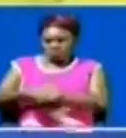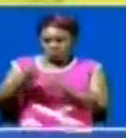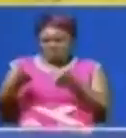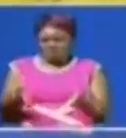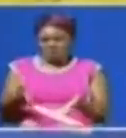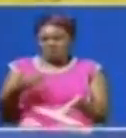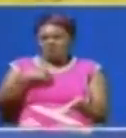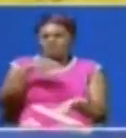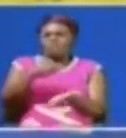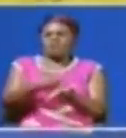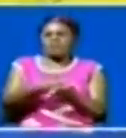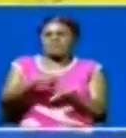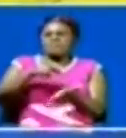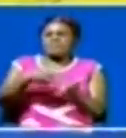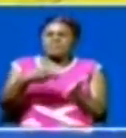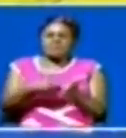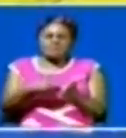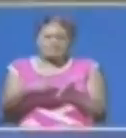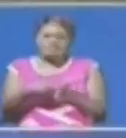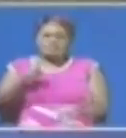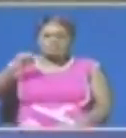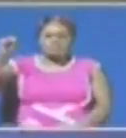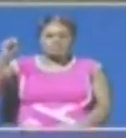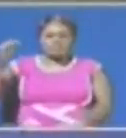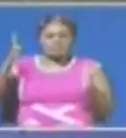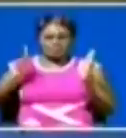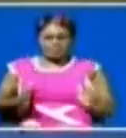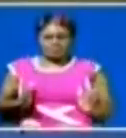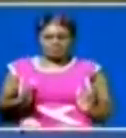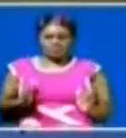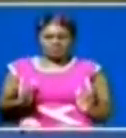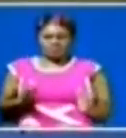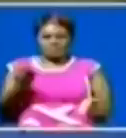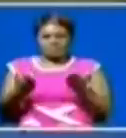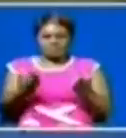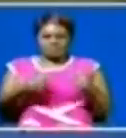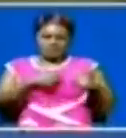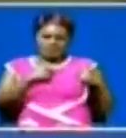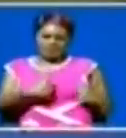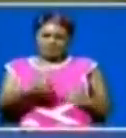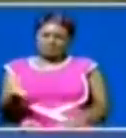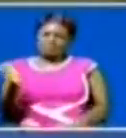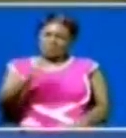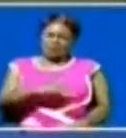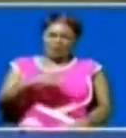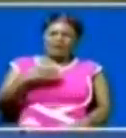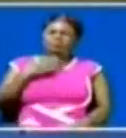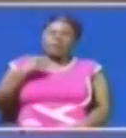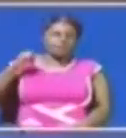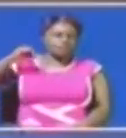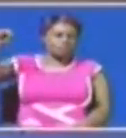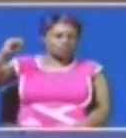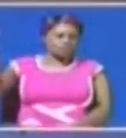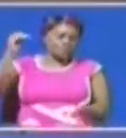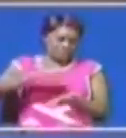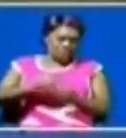kuna pesa. Inamaanisha kwamba kidogo, unajua mwanasiasa ni mwanasiasa tu. Unaweza pata kwamba roho imeanza kurudi ya kutaka kuongoza.